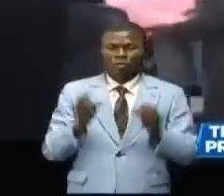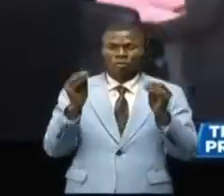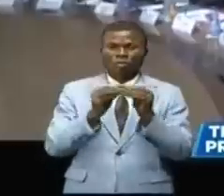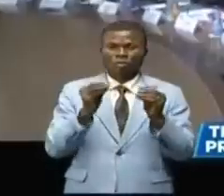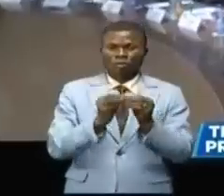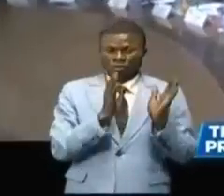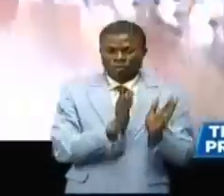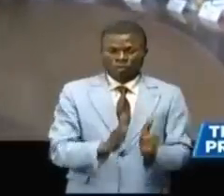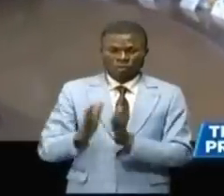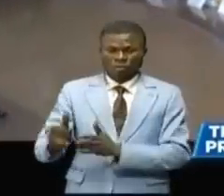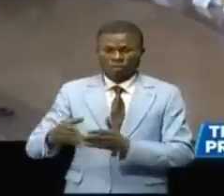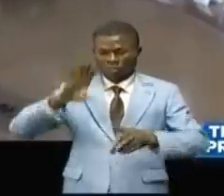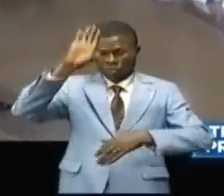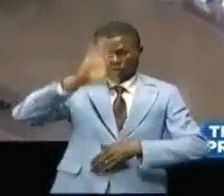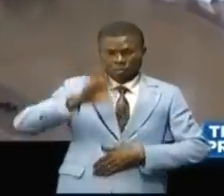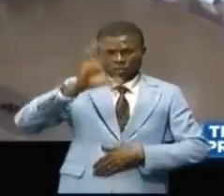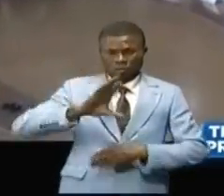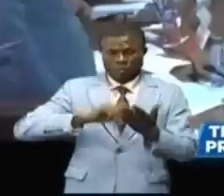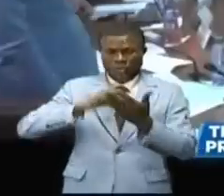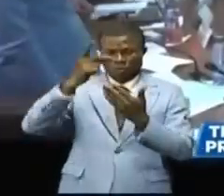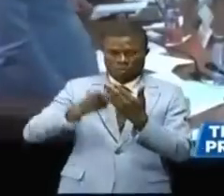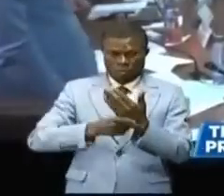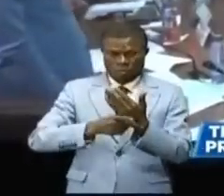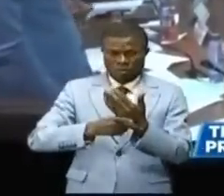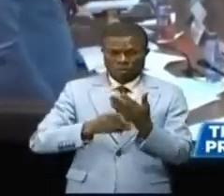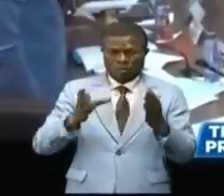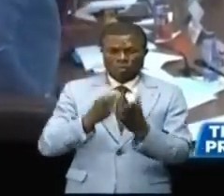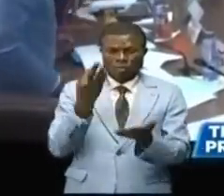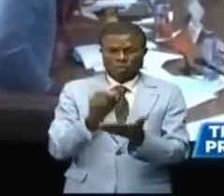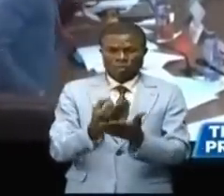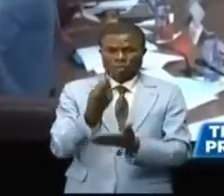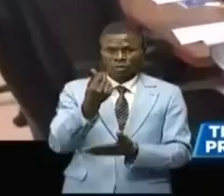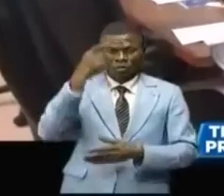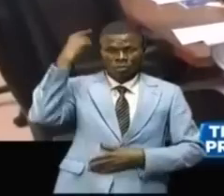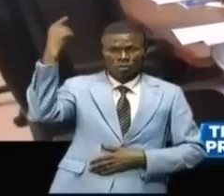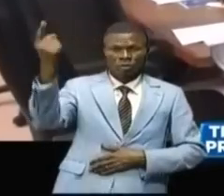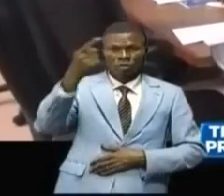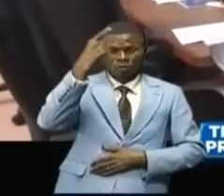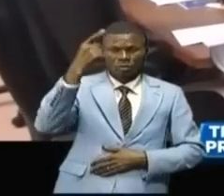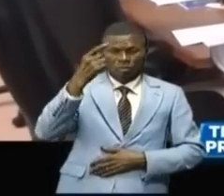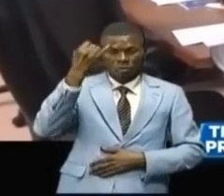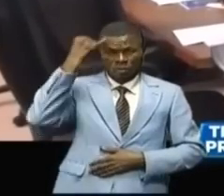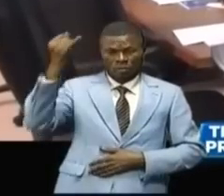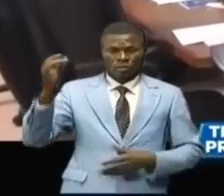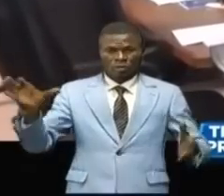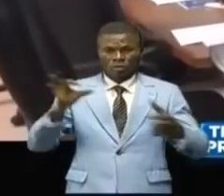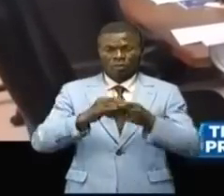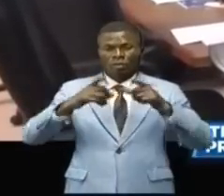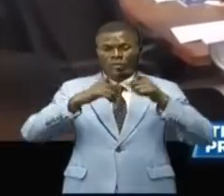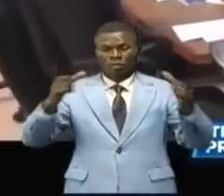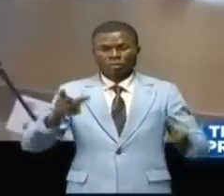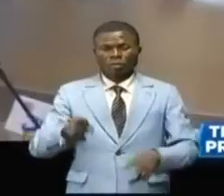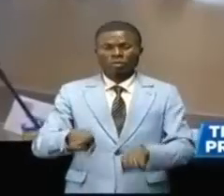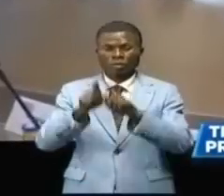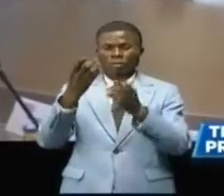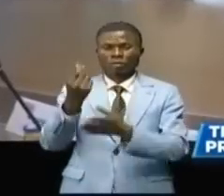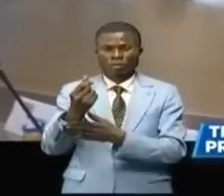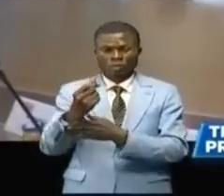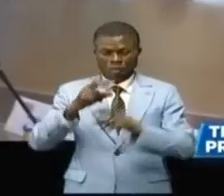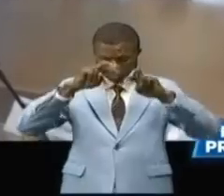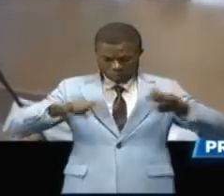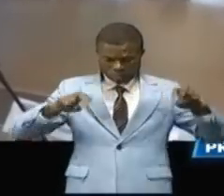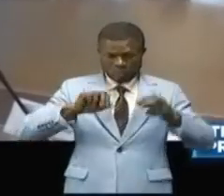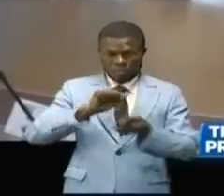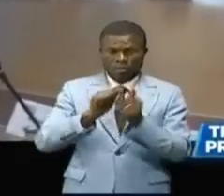en préparation de la cinquième revue du programme avec le Fonds monétaire international dans le cadre de l'accord élargi de crédit a examiné les statuts